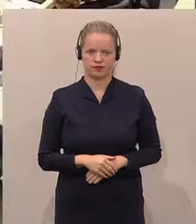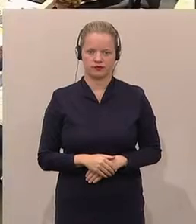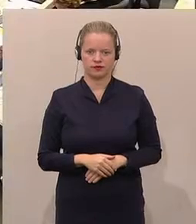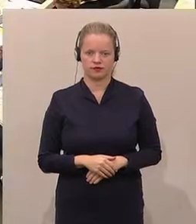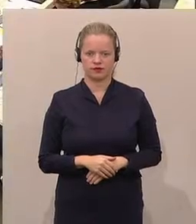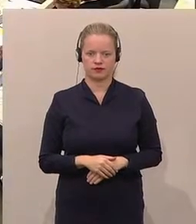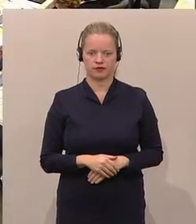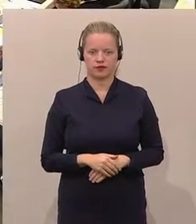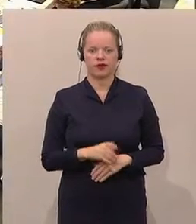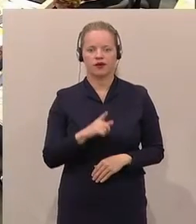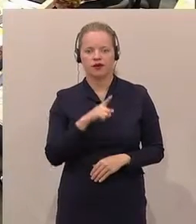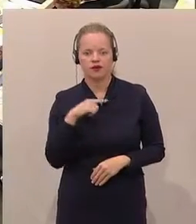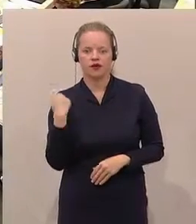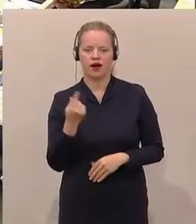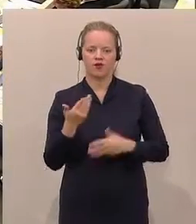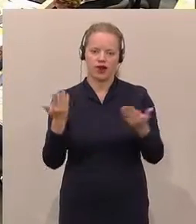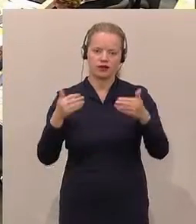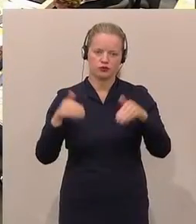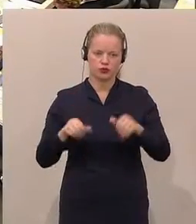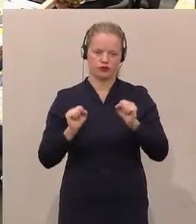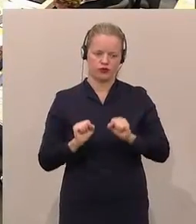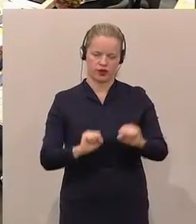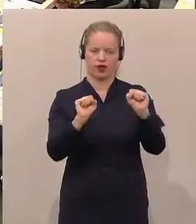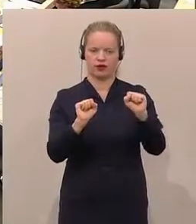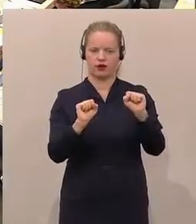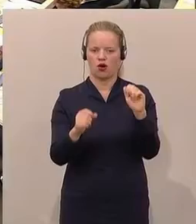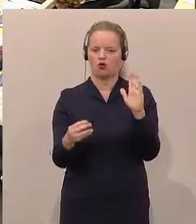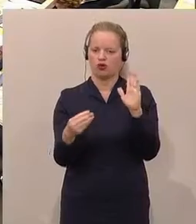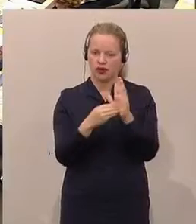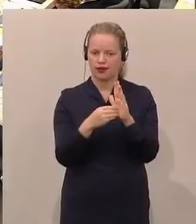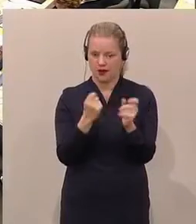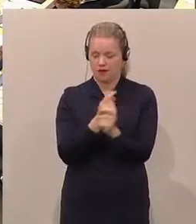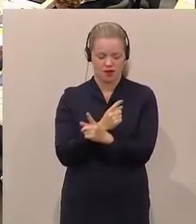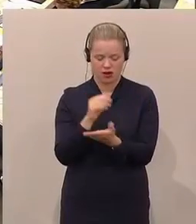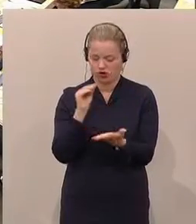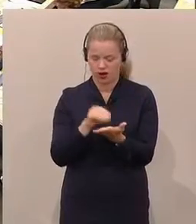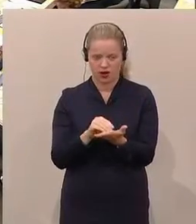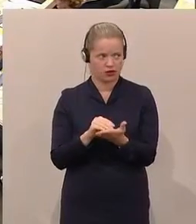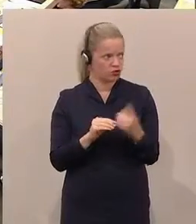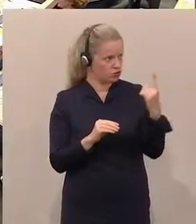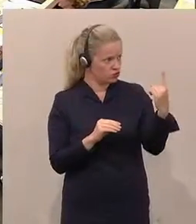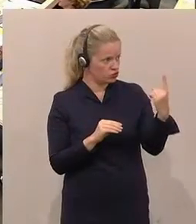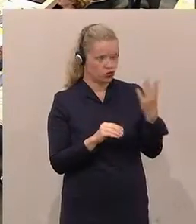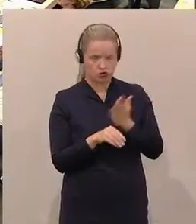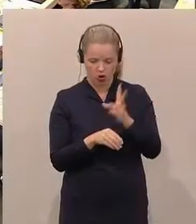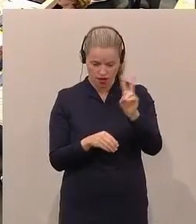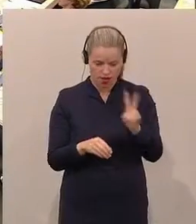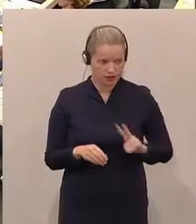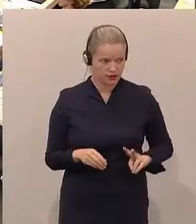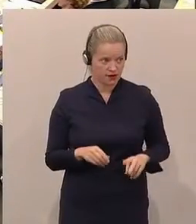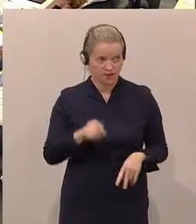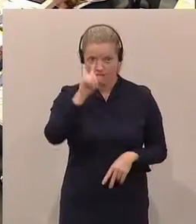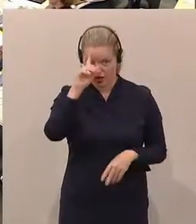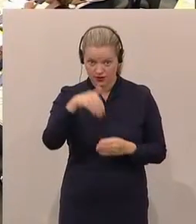Was wir verteidigen müssen ist, und das steht ja auch drin in diesem E-Mail, Haben Sie das einmal gelesen, das E-Mail? Wissen Sie, was da drin